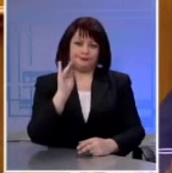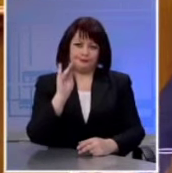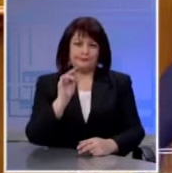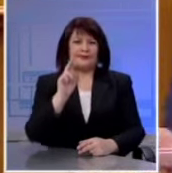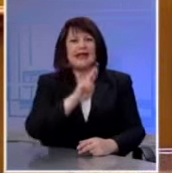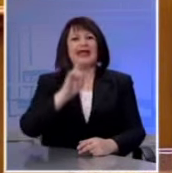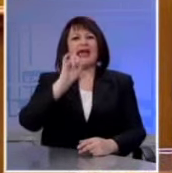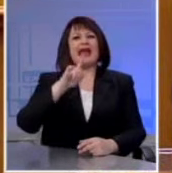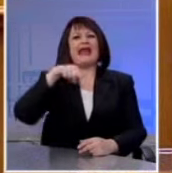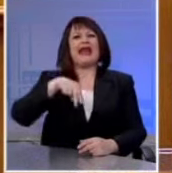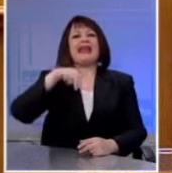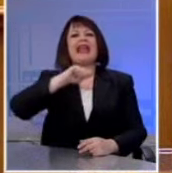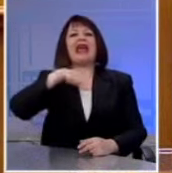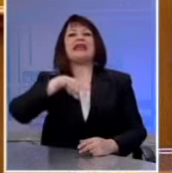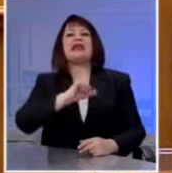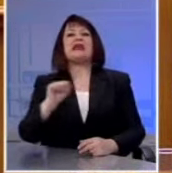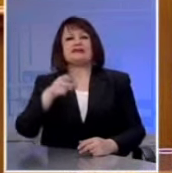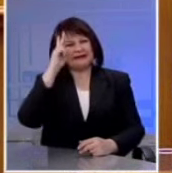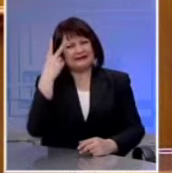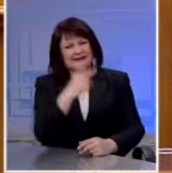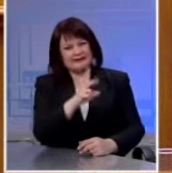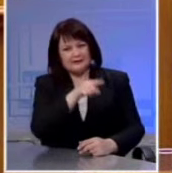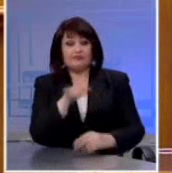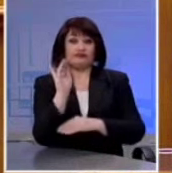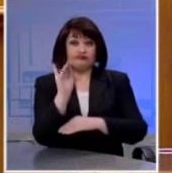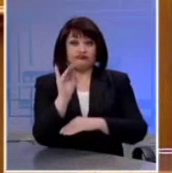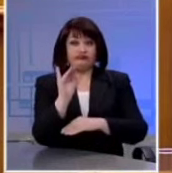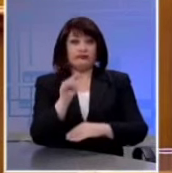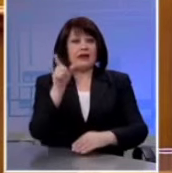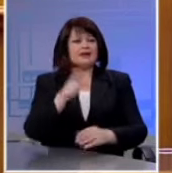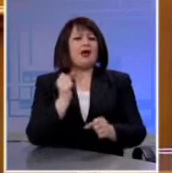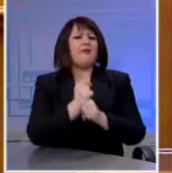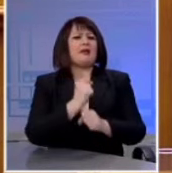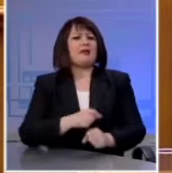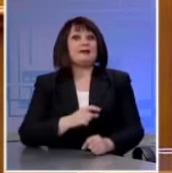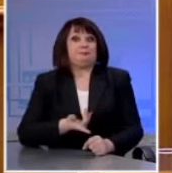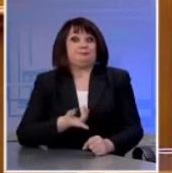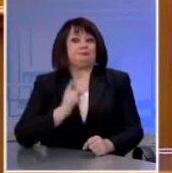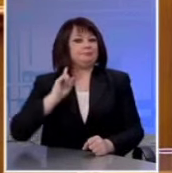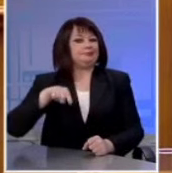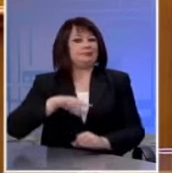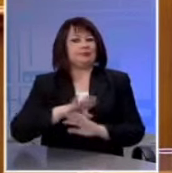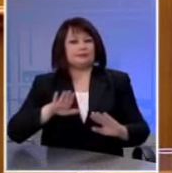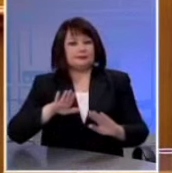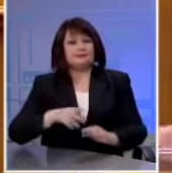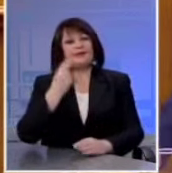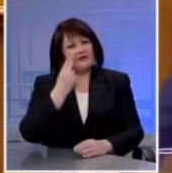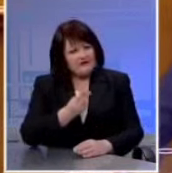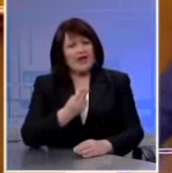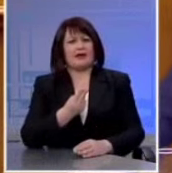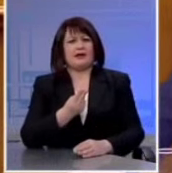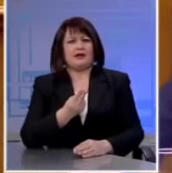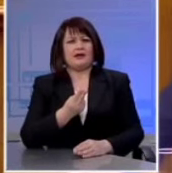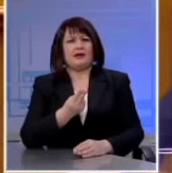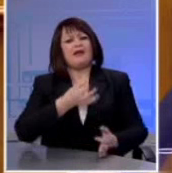Ρινανίας Βεσφαλίας, μία παράληψη συνειδητή που συμπληρώνει και επιβεβαιώνει την εικόνα που έχω